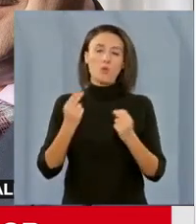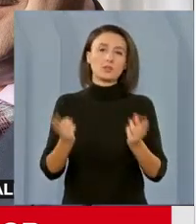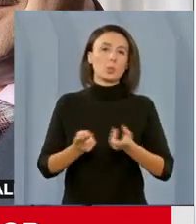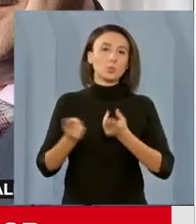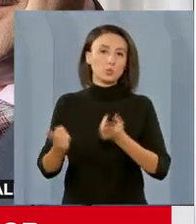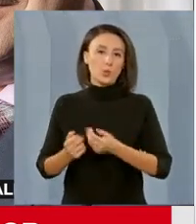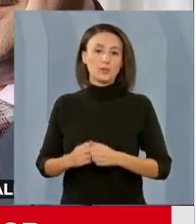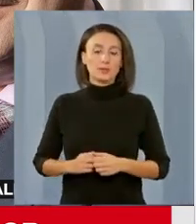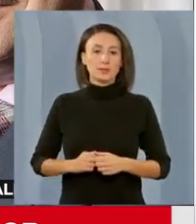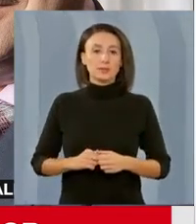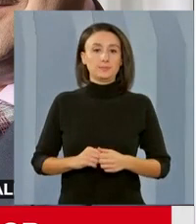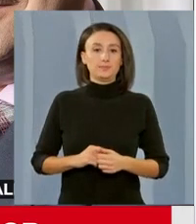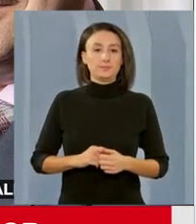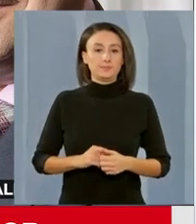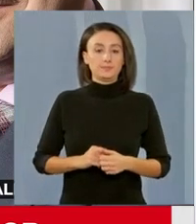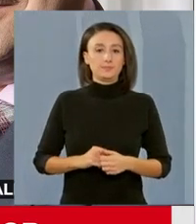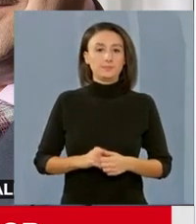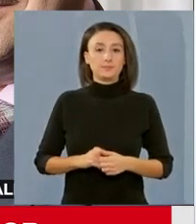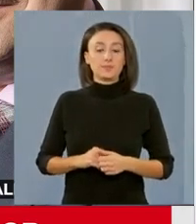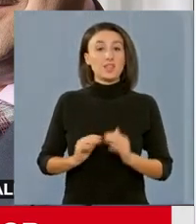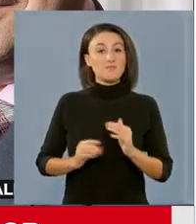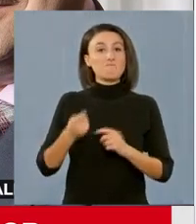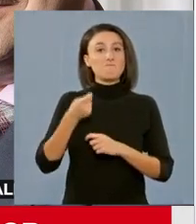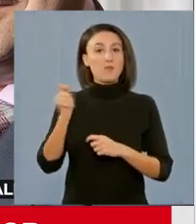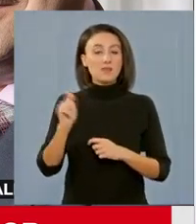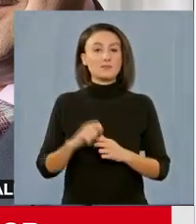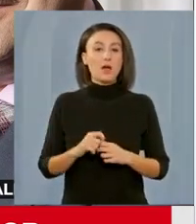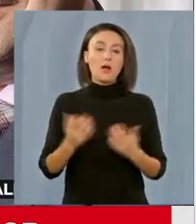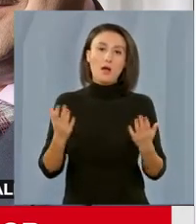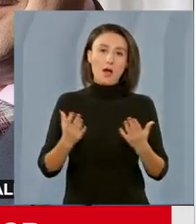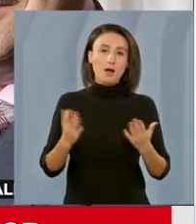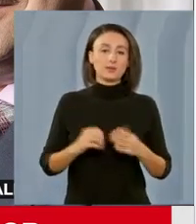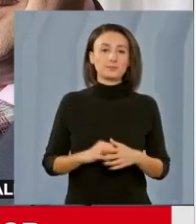ușor. Pe de altă parte, inflația care